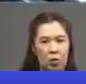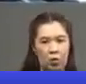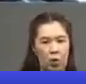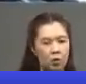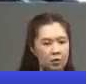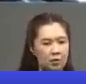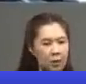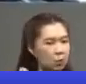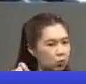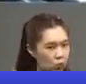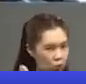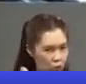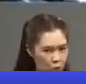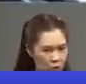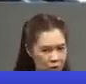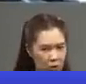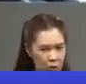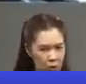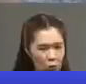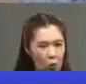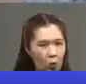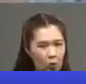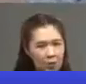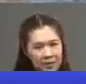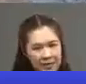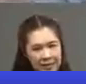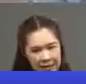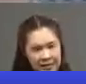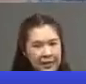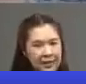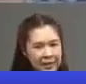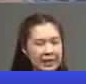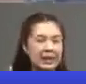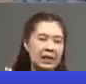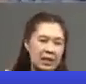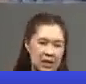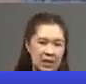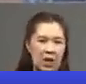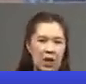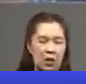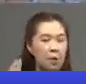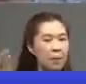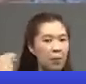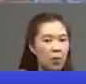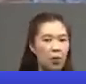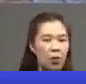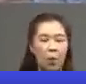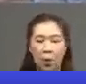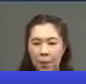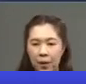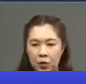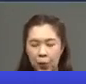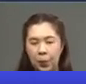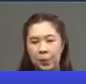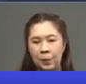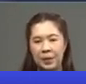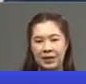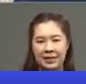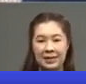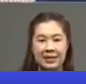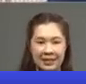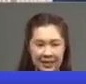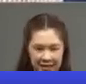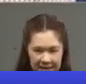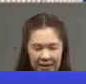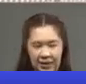ประชุมกันในวันพุธนะคะที่วันพุธที่ 20พฤพฤศจิกายนนี้ซึ่งก็จะมีการพิจารณาเรื่องบัญชีรายชื่อ